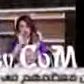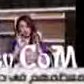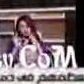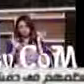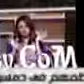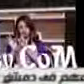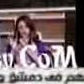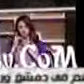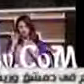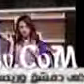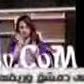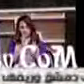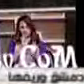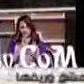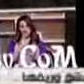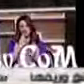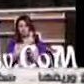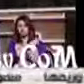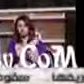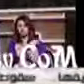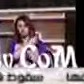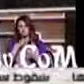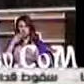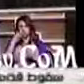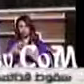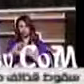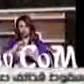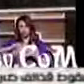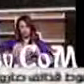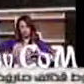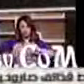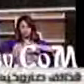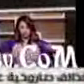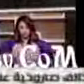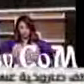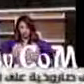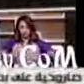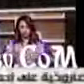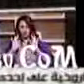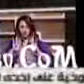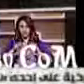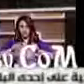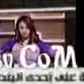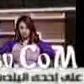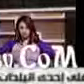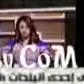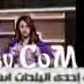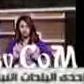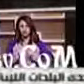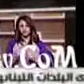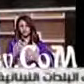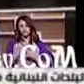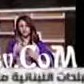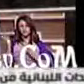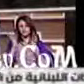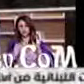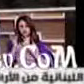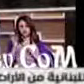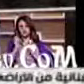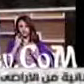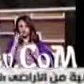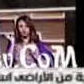الجلسه فدخلت القوات الموجوده وفصلت بينهم وامنت خروجهم من مجمع المحاكم بالكامل تمام